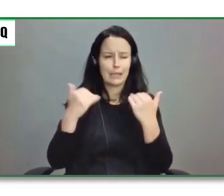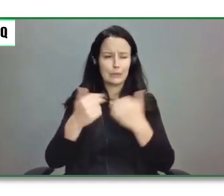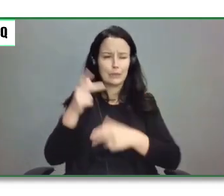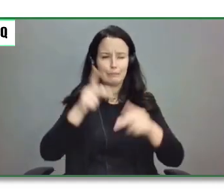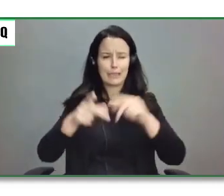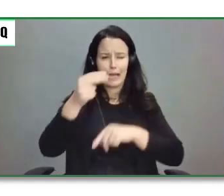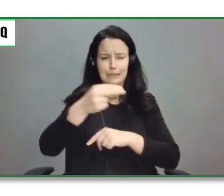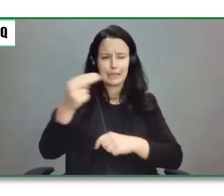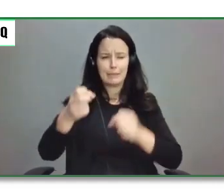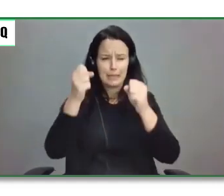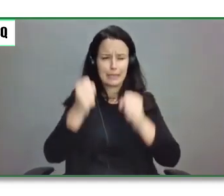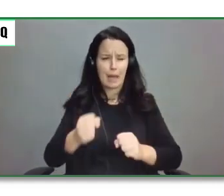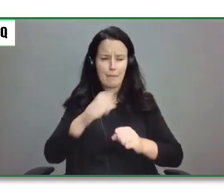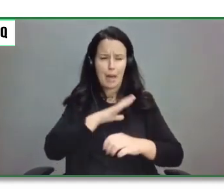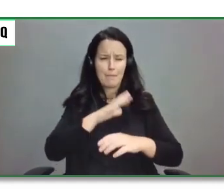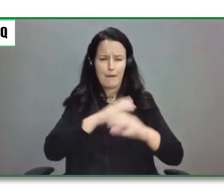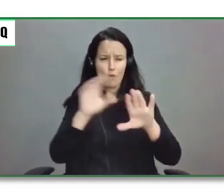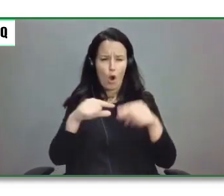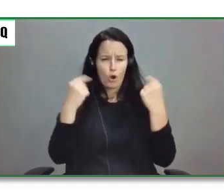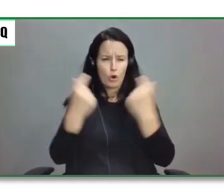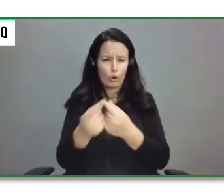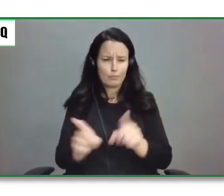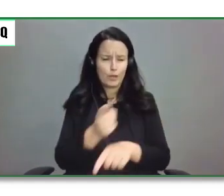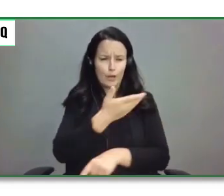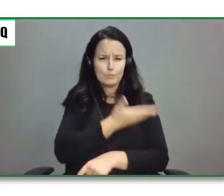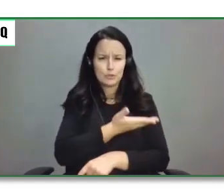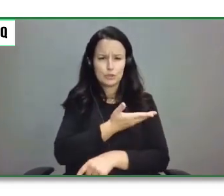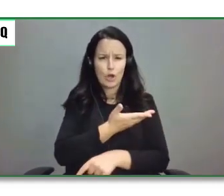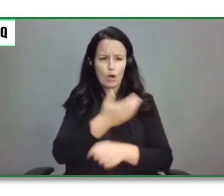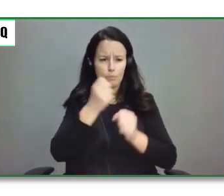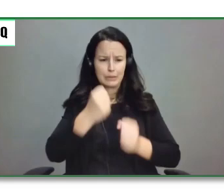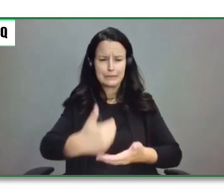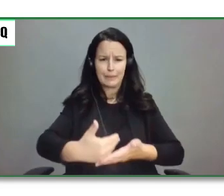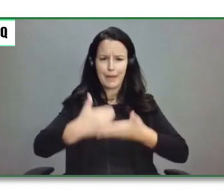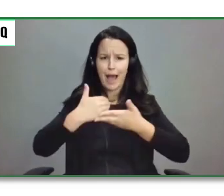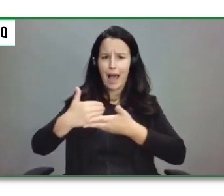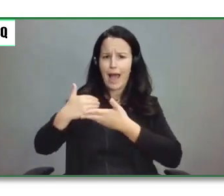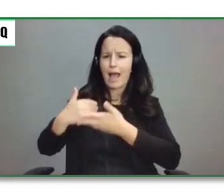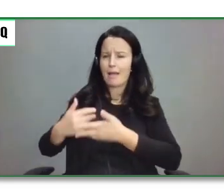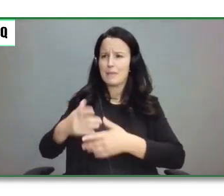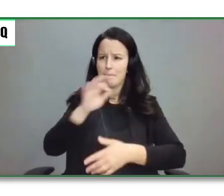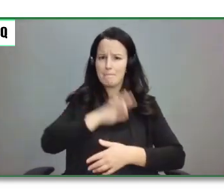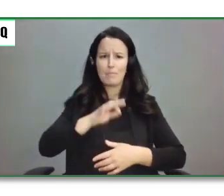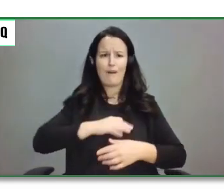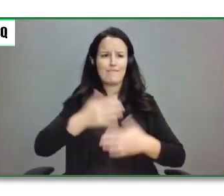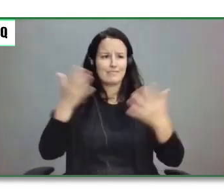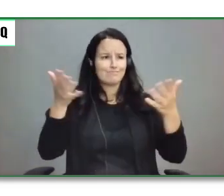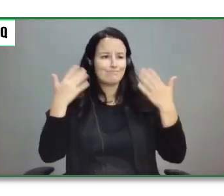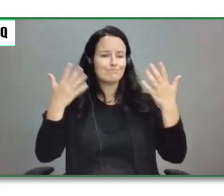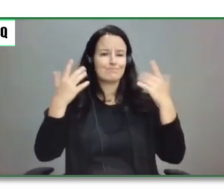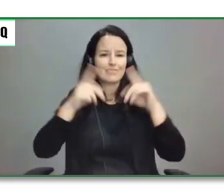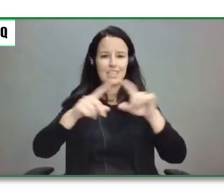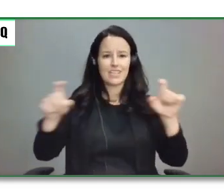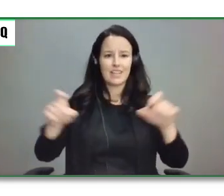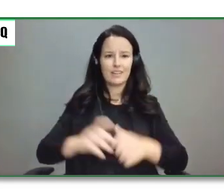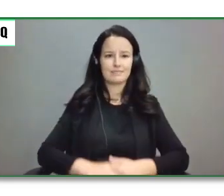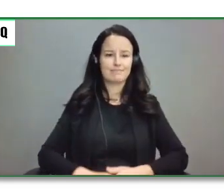à ce type de groupe qui aide ces personnes à profiter du plein air. Prochaine diapo.